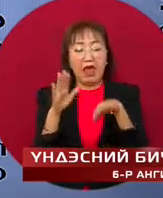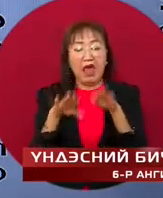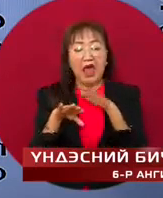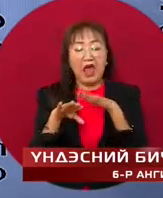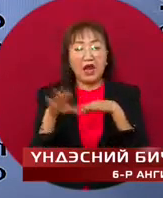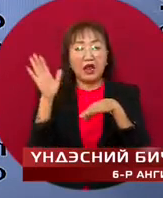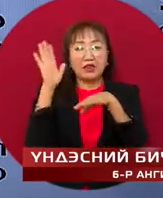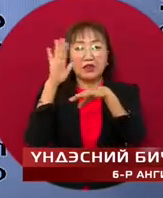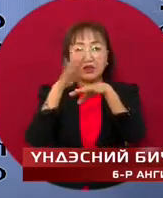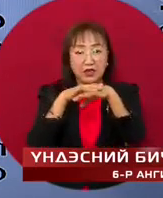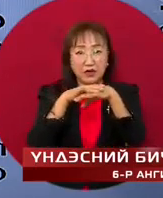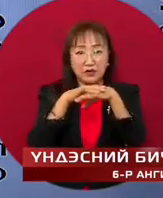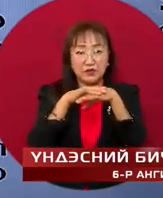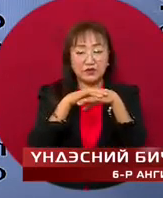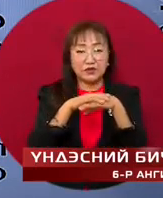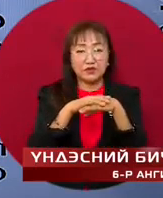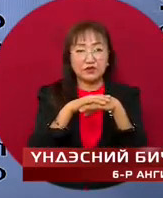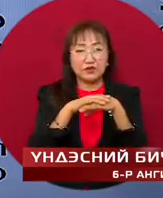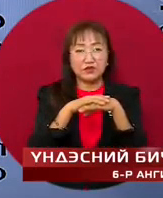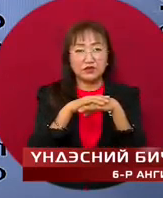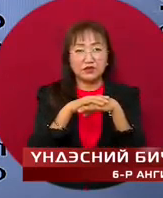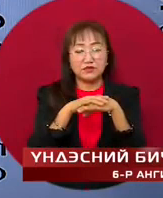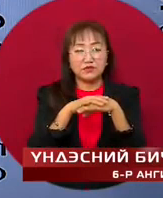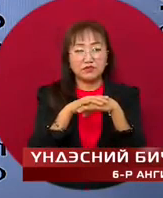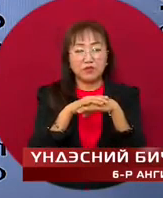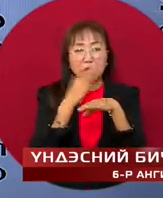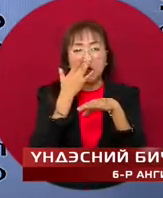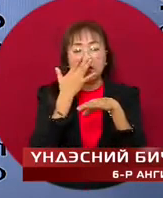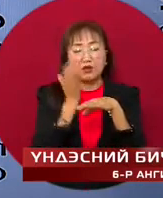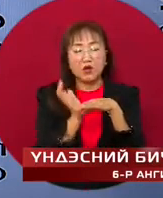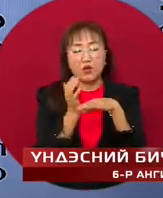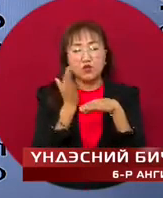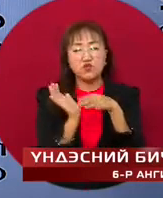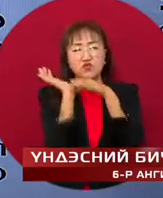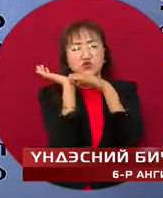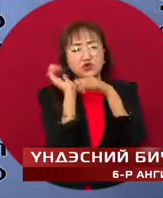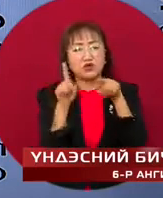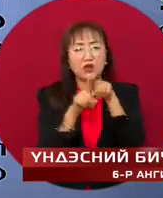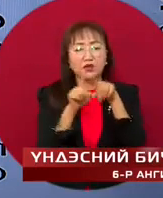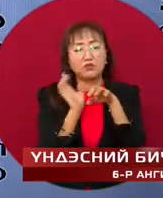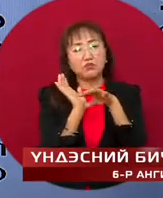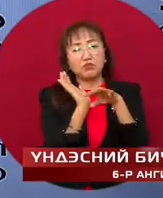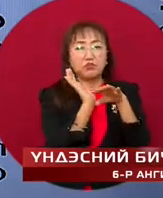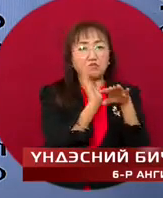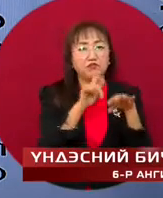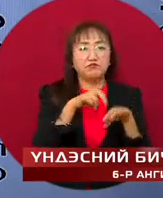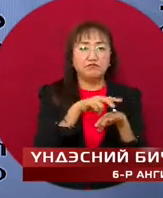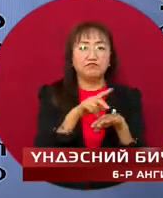бичнэ. Дэмил өргсөн байдлыг үзүүлж явж гинэ.